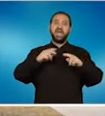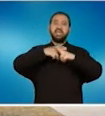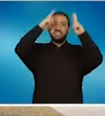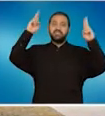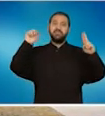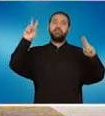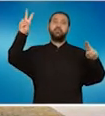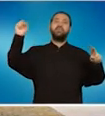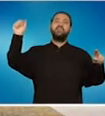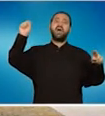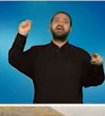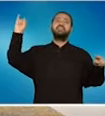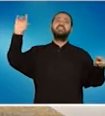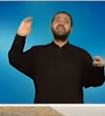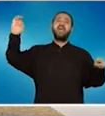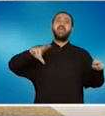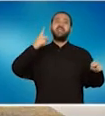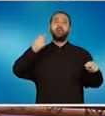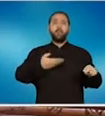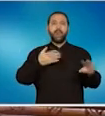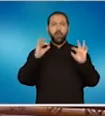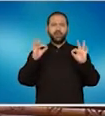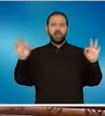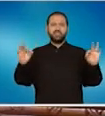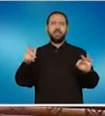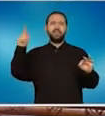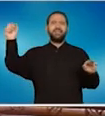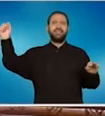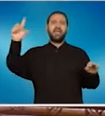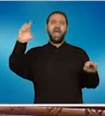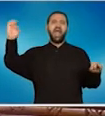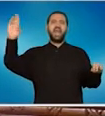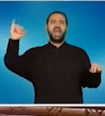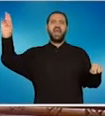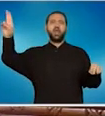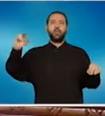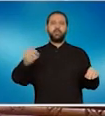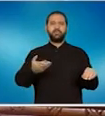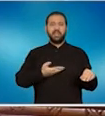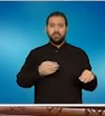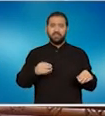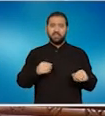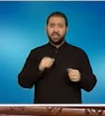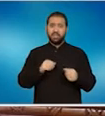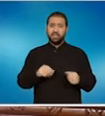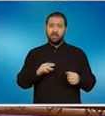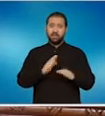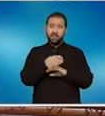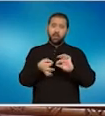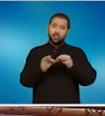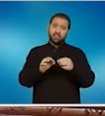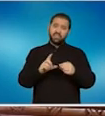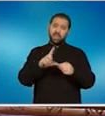cateheză atunci, era fenomenal. Părintele Galeriu se adresa direct unui sistem ideologic, politic, comunist,